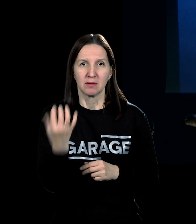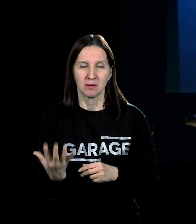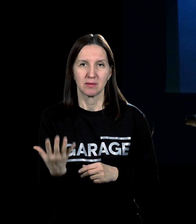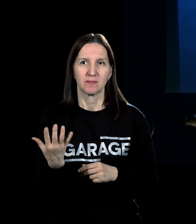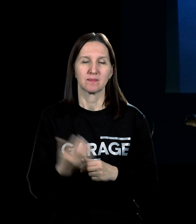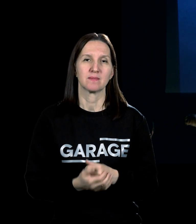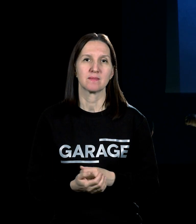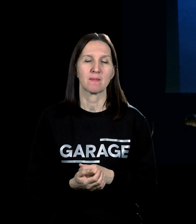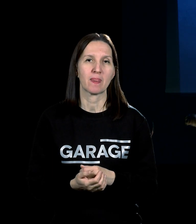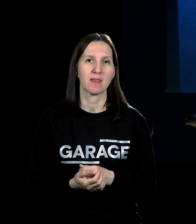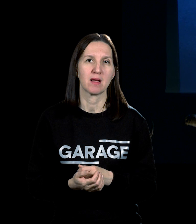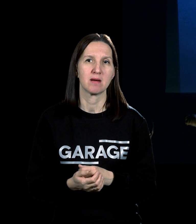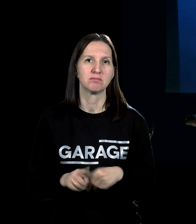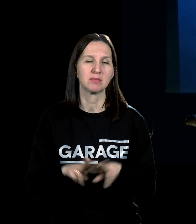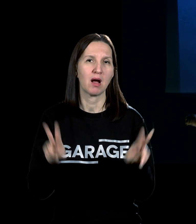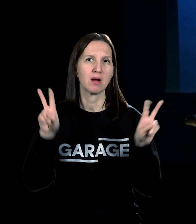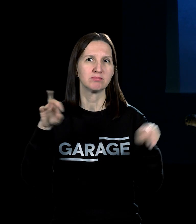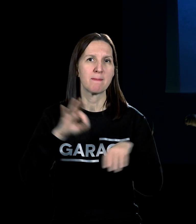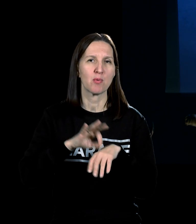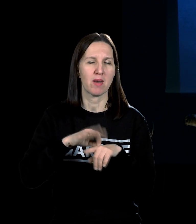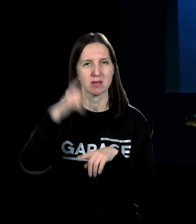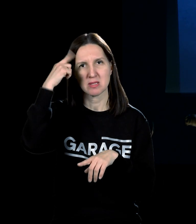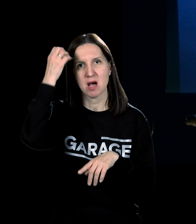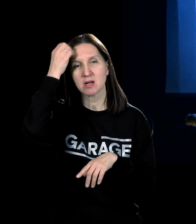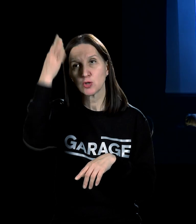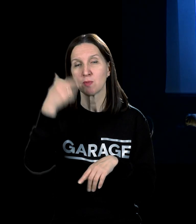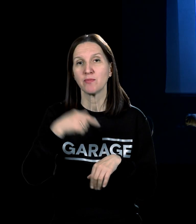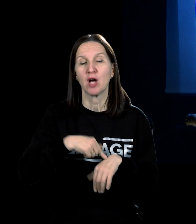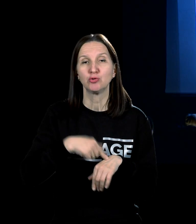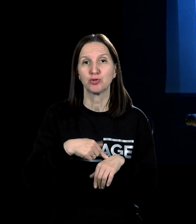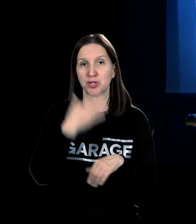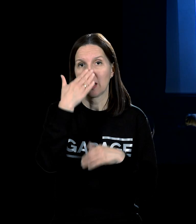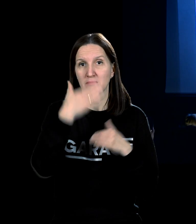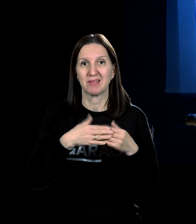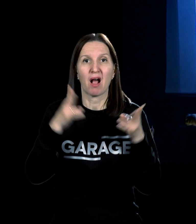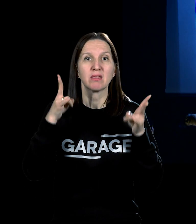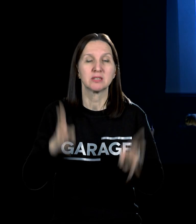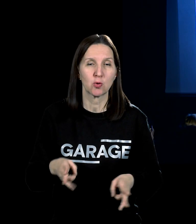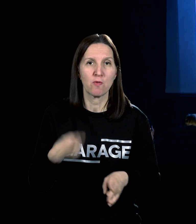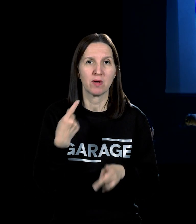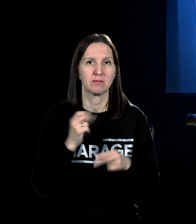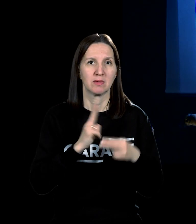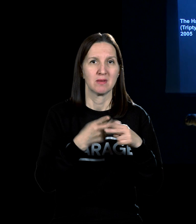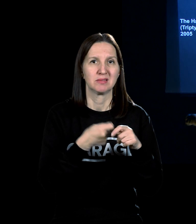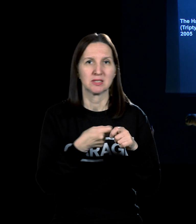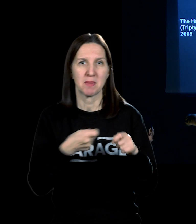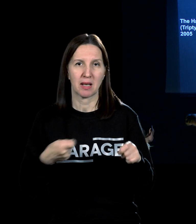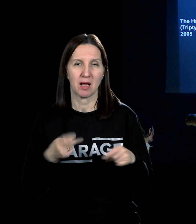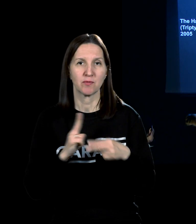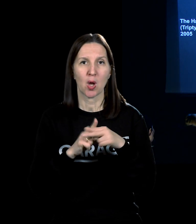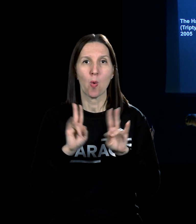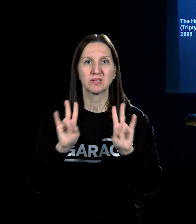сон, болезнь разума, да, вот эти ощущения катастрофы, которую он замедляет, которую он